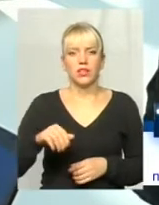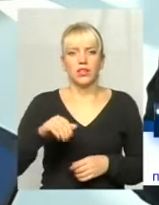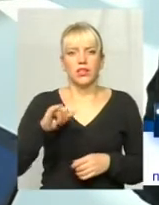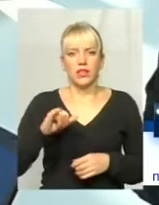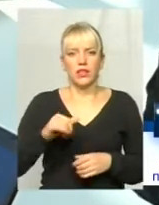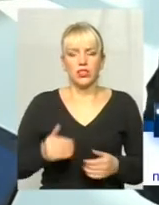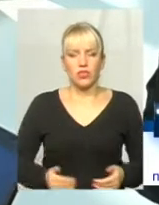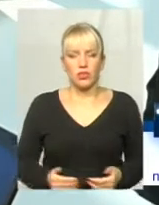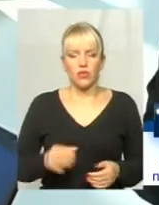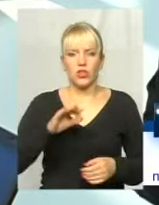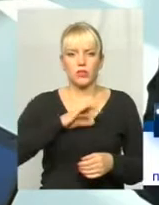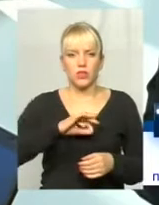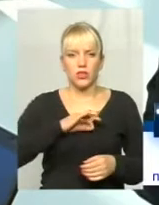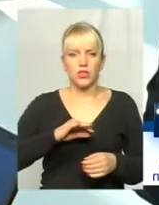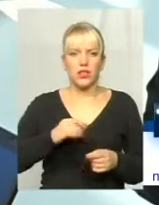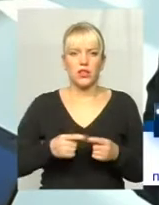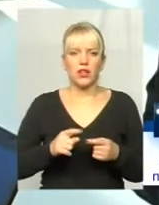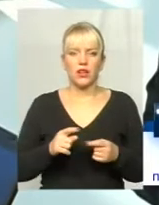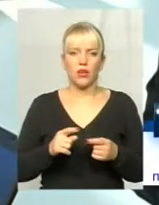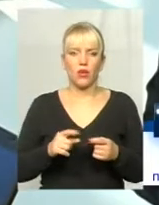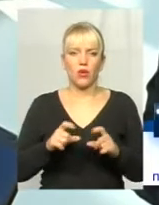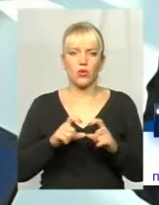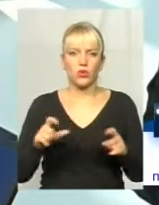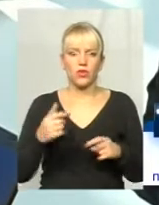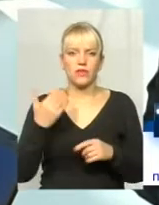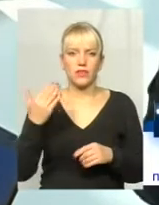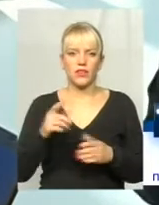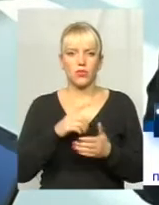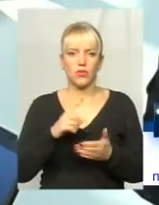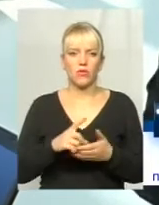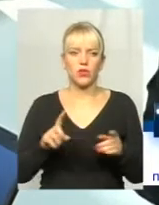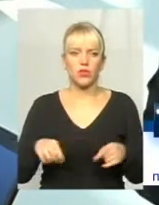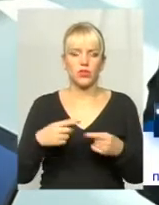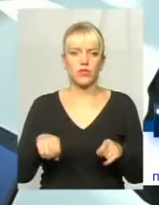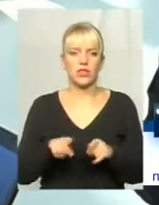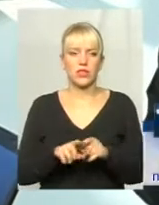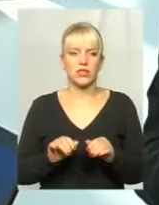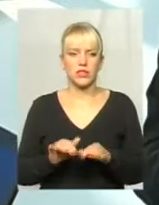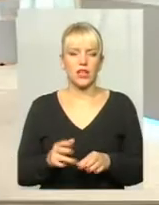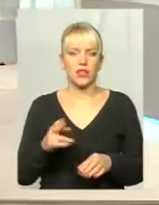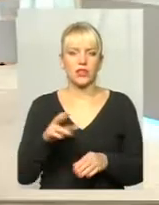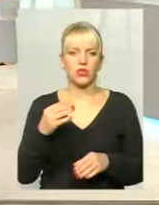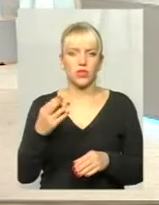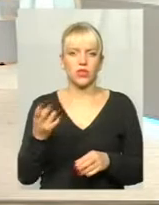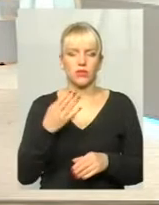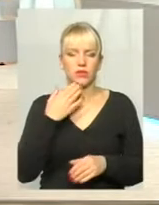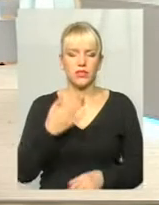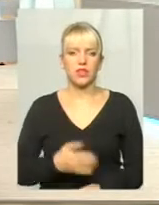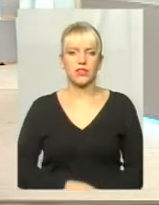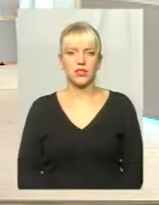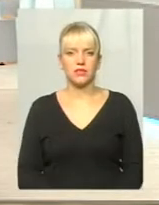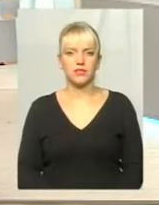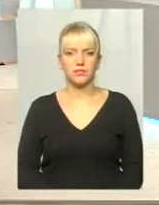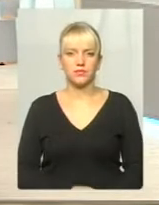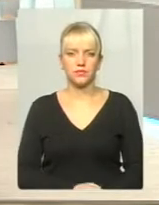житлово-експлуатаційна контора, це в їхніх обов'язках організовувати такі заходи. І до них треба звертатися. Маємо телефонний дзвінок, слухаємо вас, говоріть,